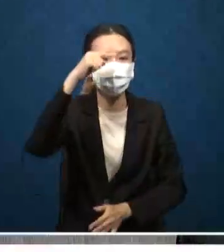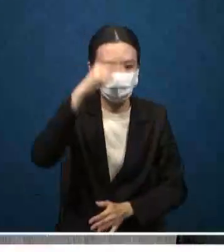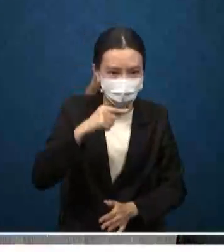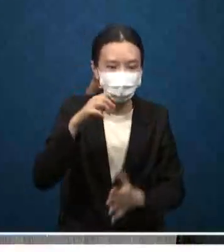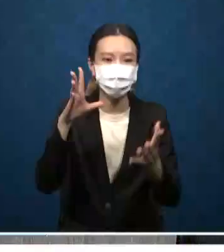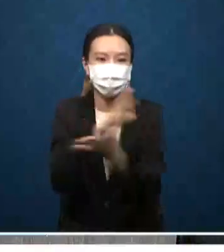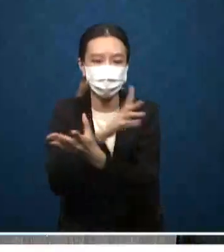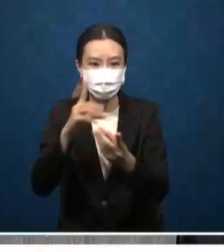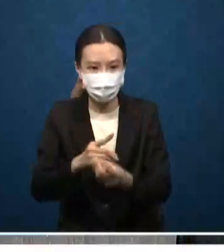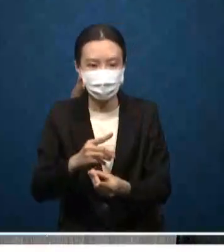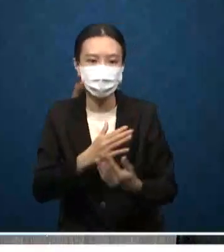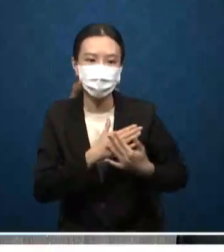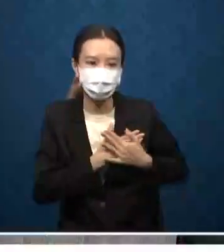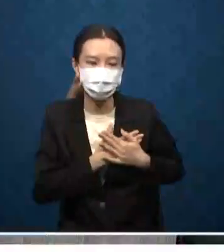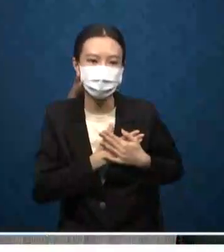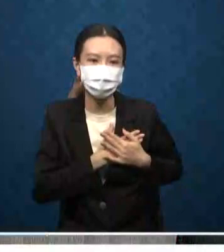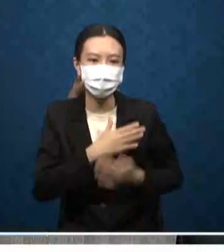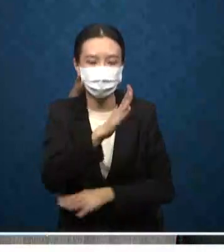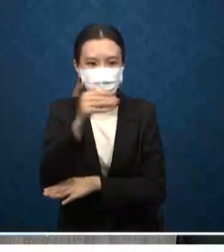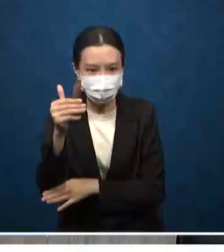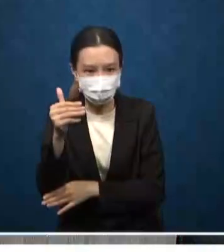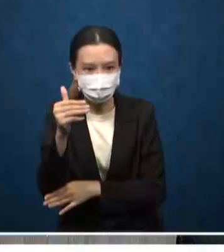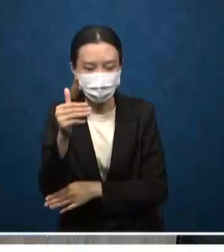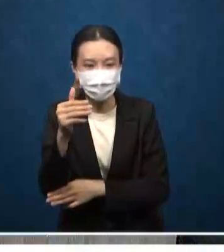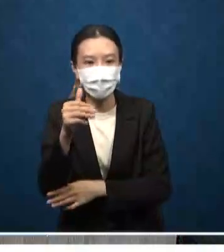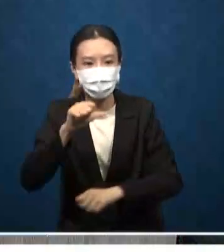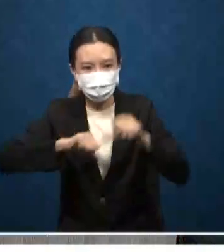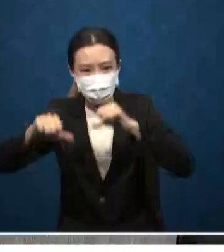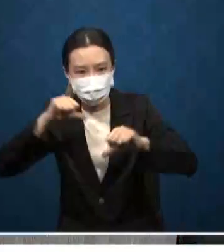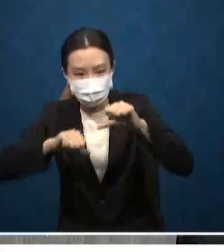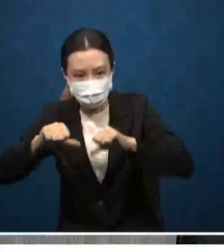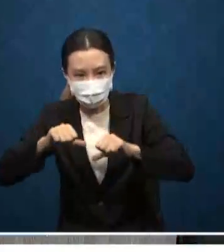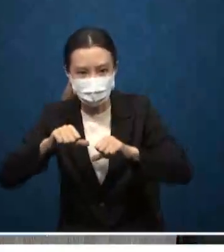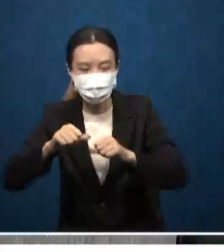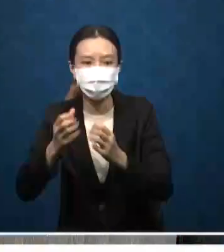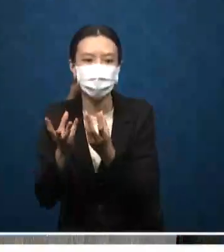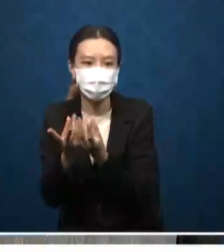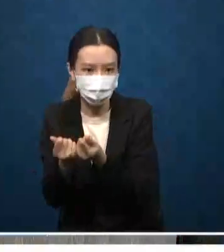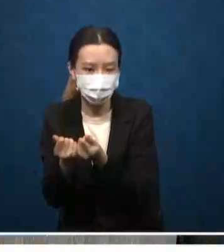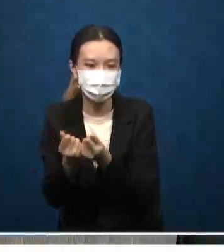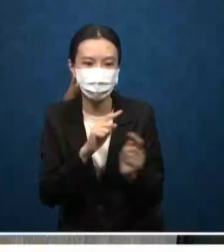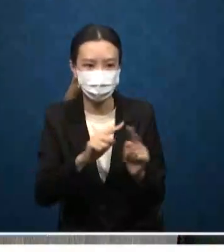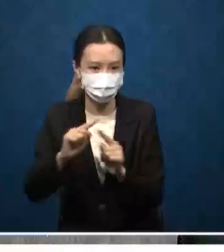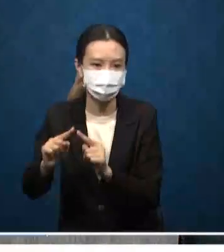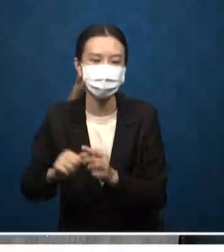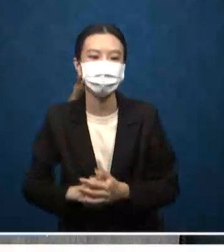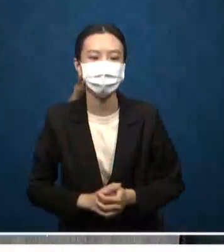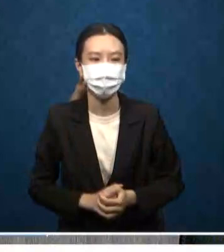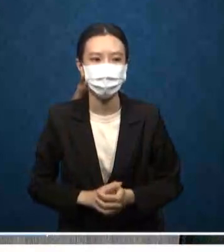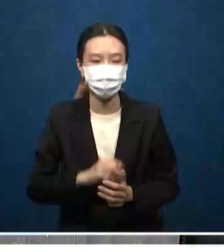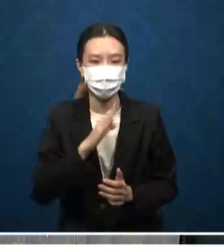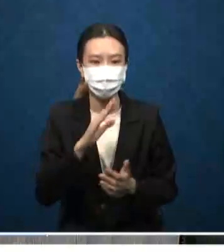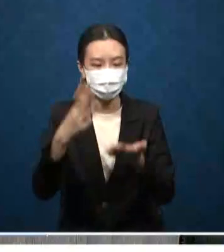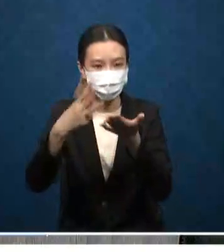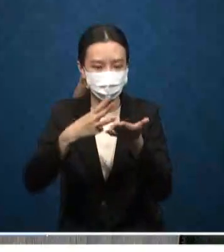วิชารักชาติคณิตศาสตร์วิทยาศาสตร์ก็แล้วแต่หากเราออกแบบได้แบบนี้หลักสูตร